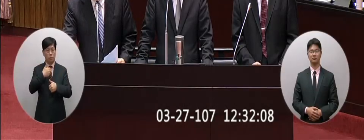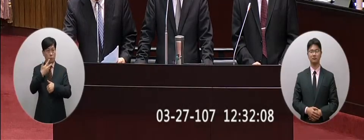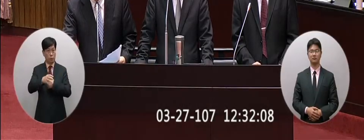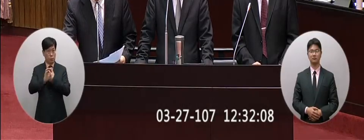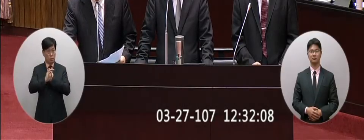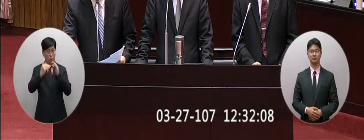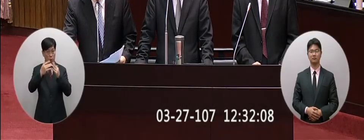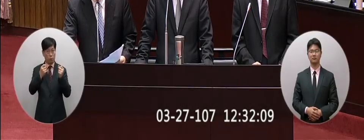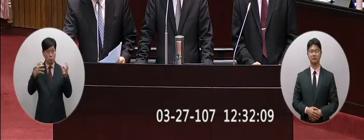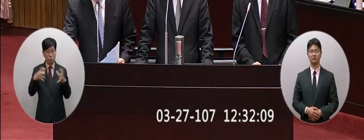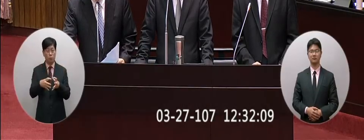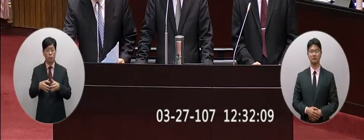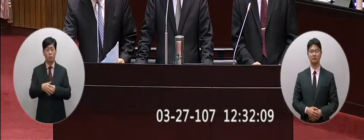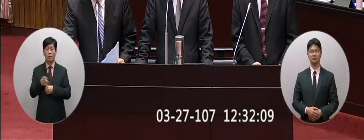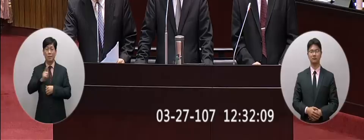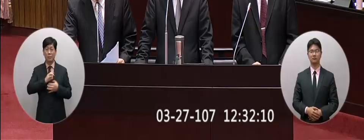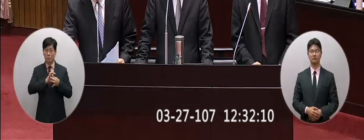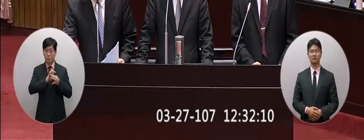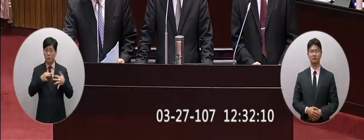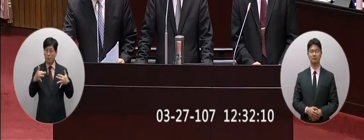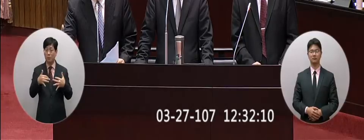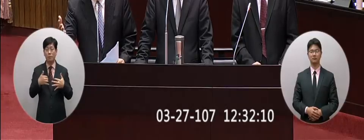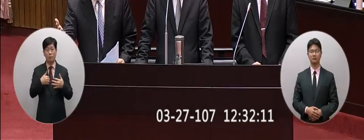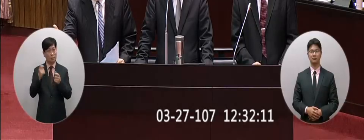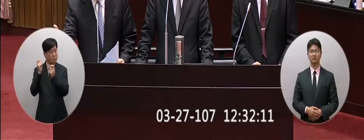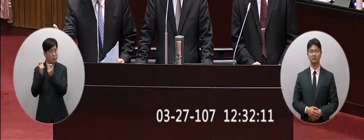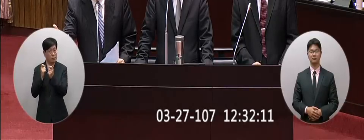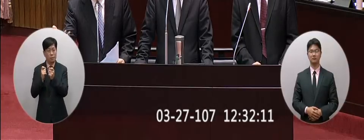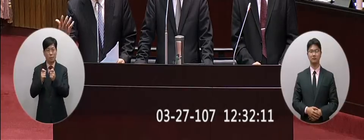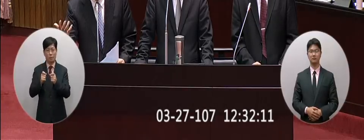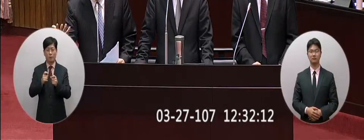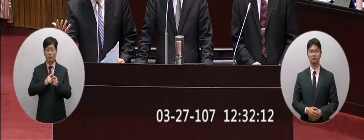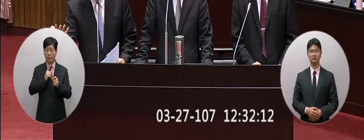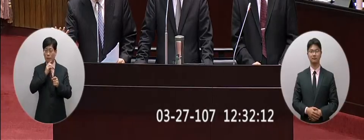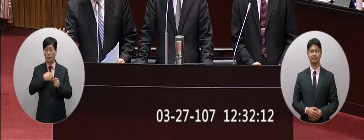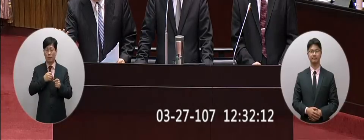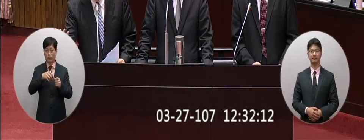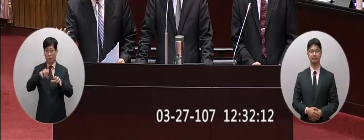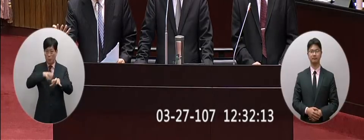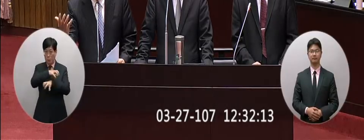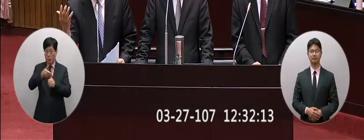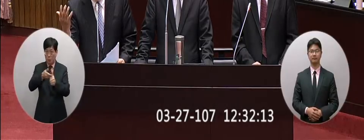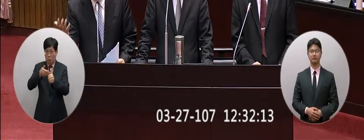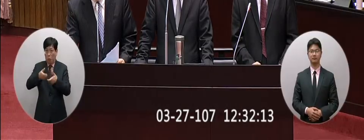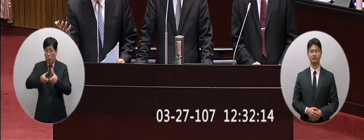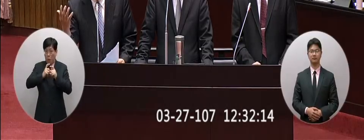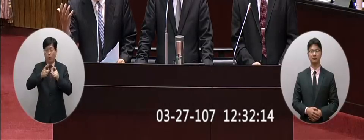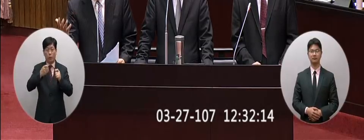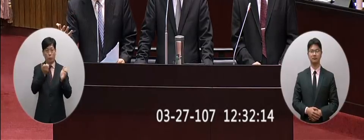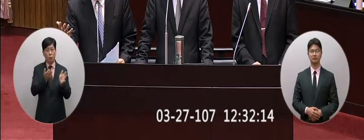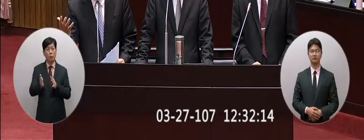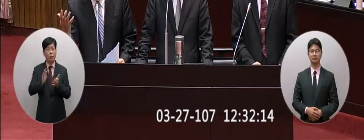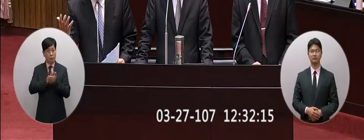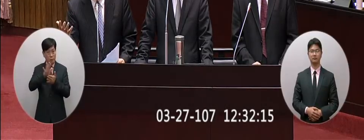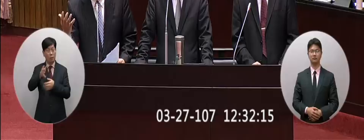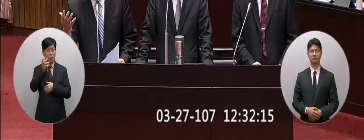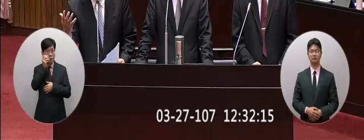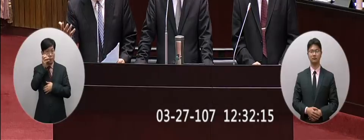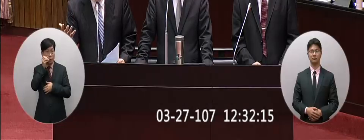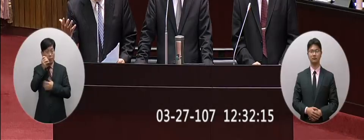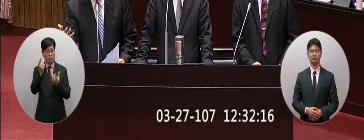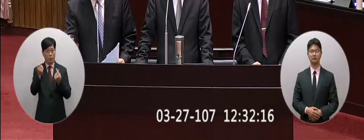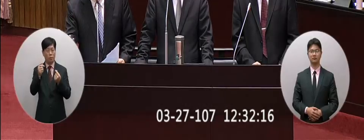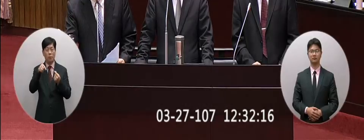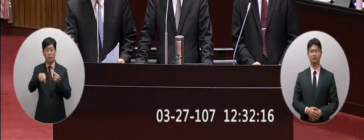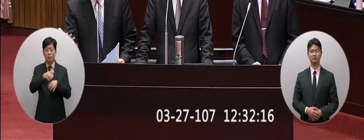资源都会带进去。你关心的这个部分，我们最近在做富裕的这个准备，那么未来在观光我们会朝